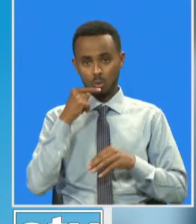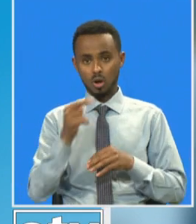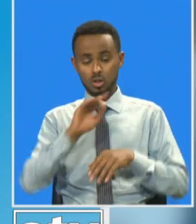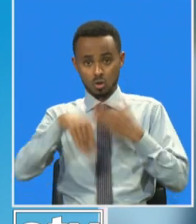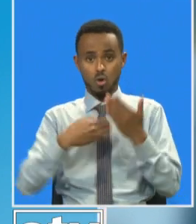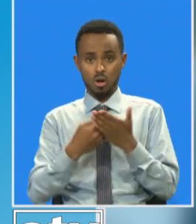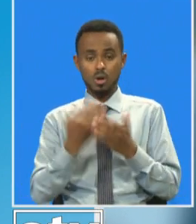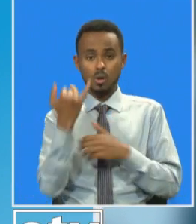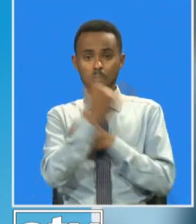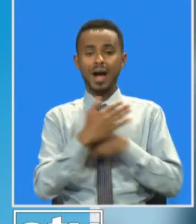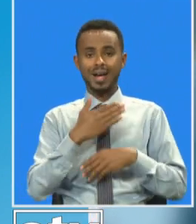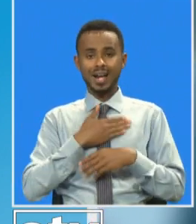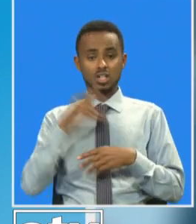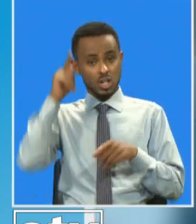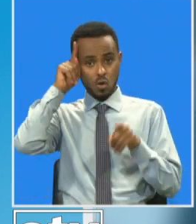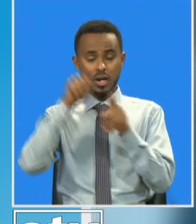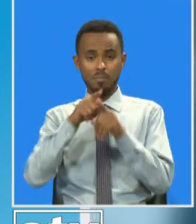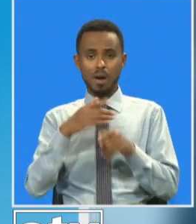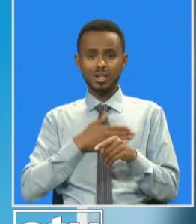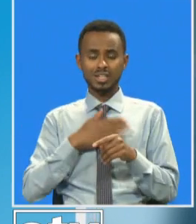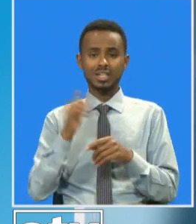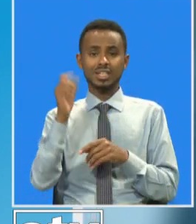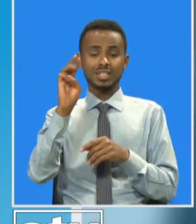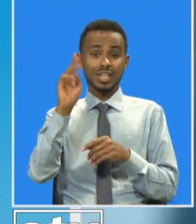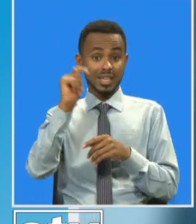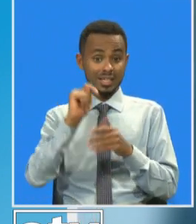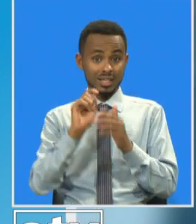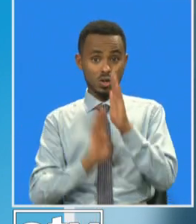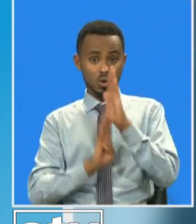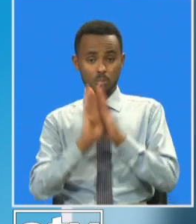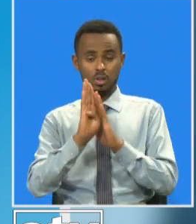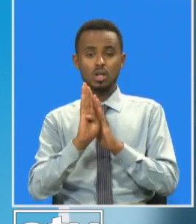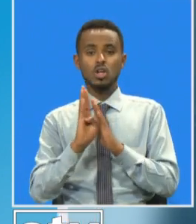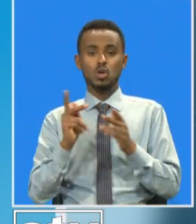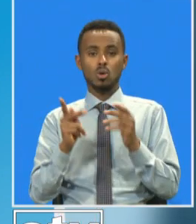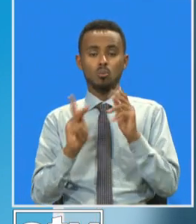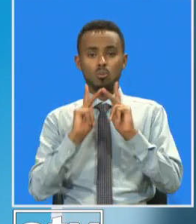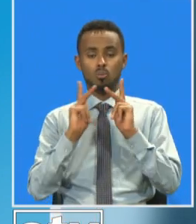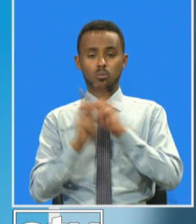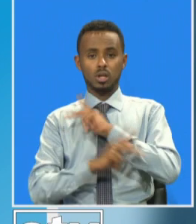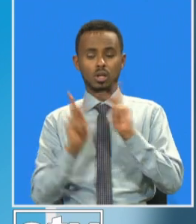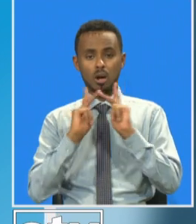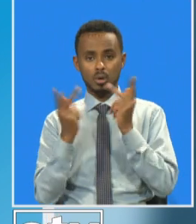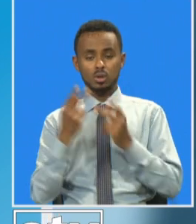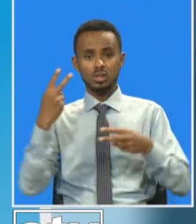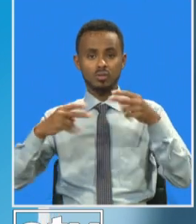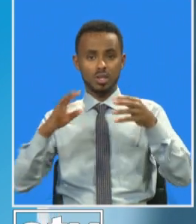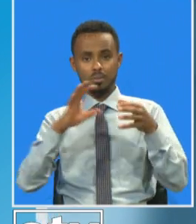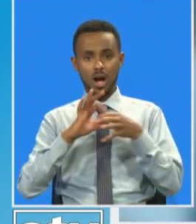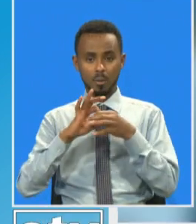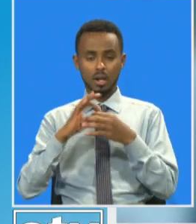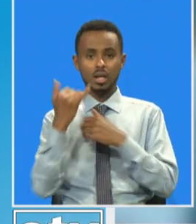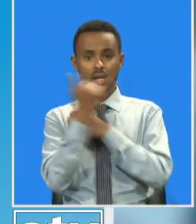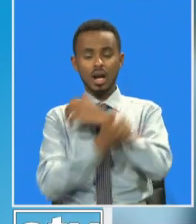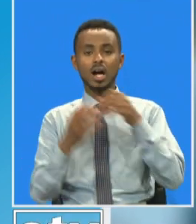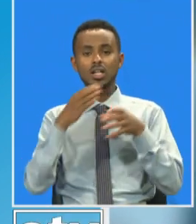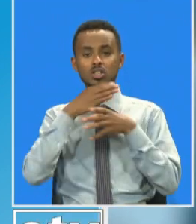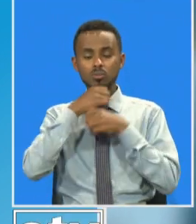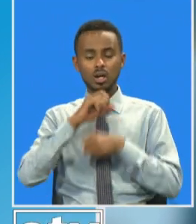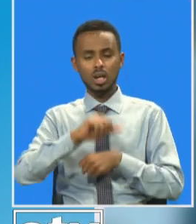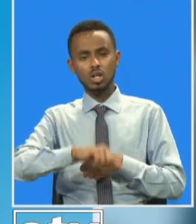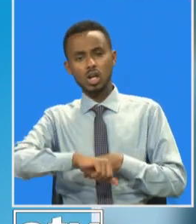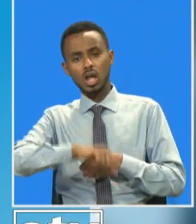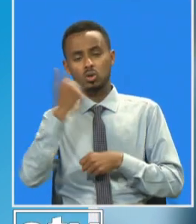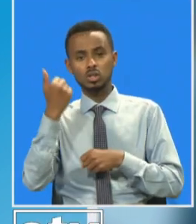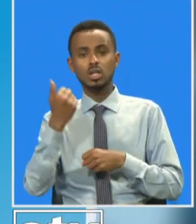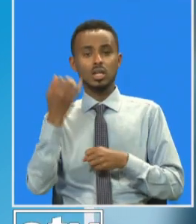ስለሆነም በሀገራችን የወንድማማችነት እሴት እንዲጎለብት የፖለቲካ ፓርቲዎች፣ የሲቪክ ማህበራት፣ የሀገር ሽማግሌዎችና